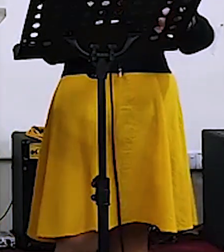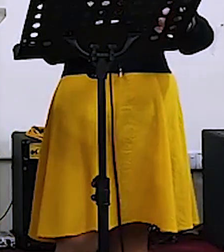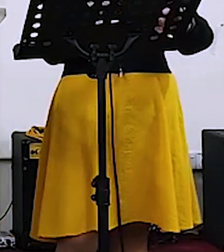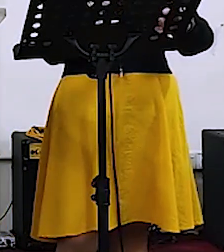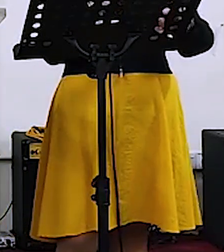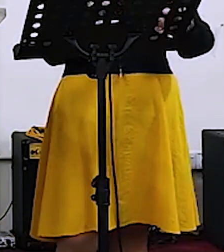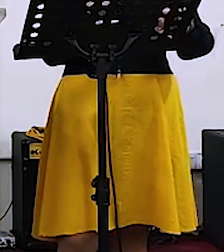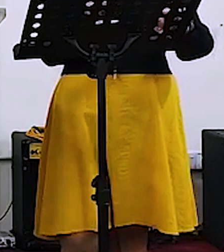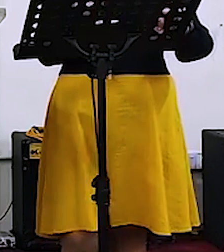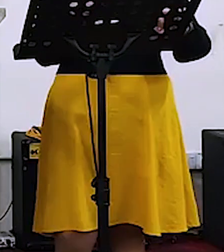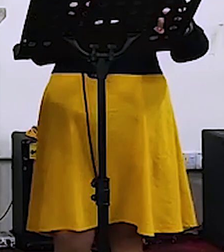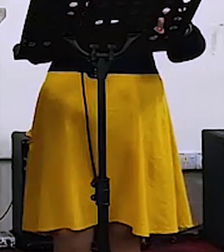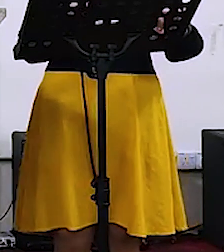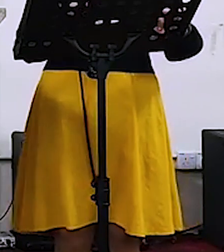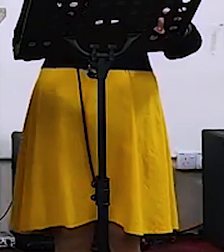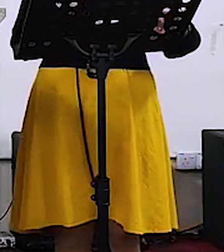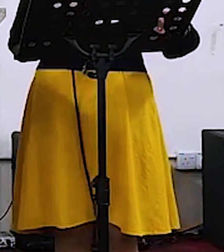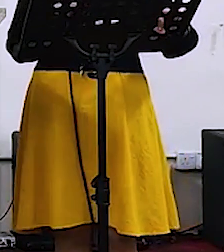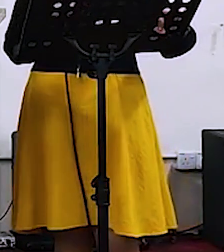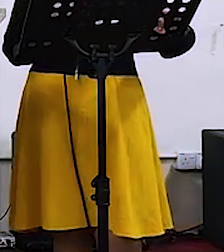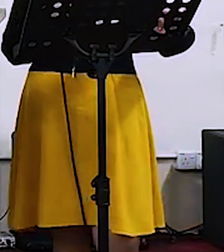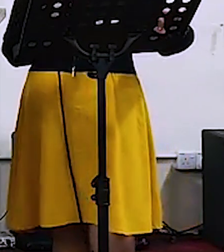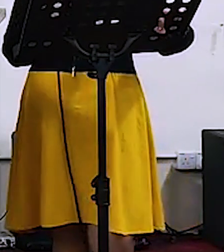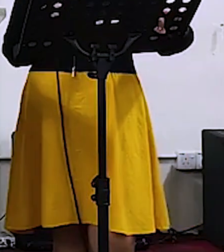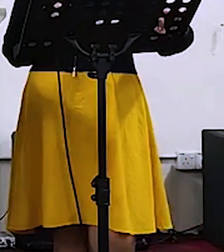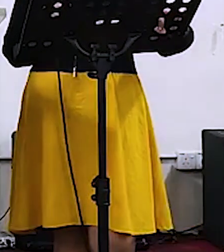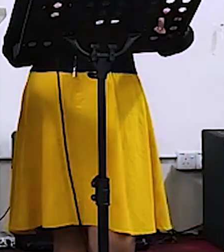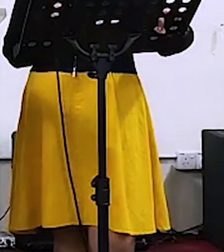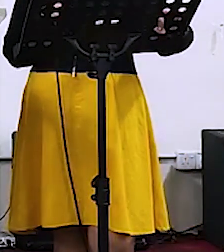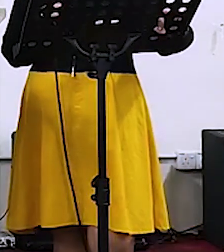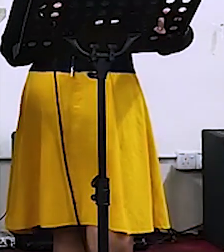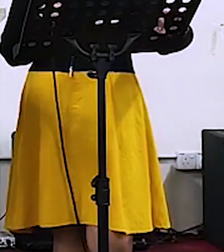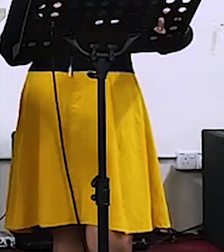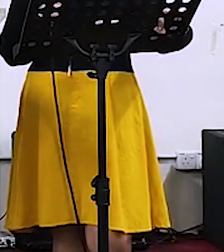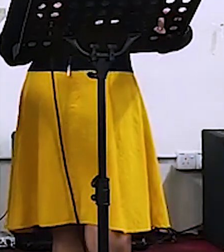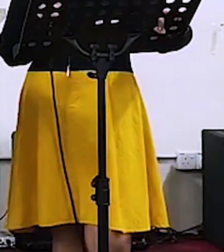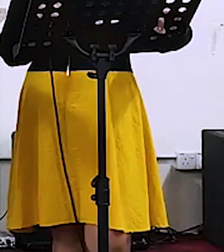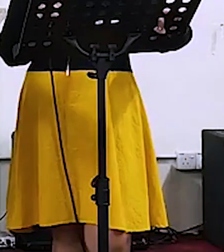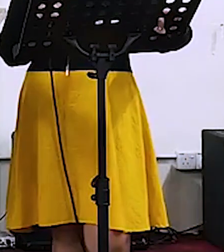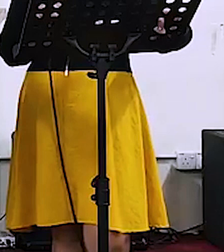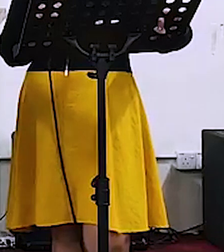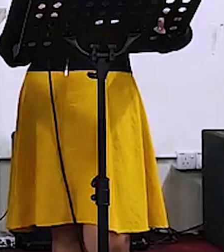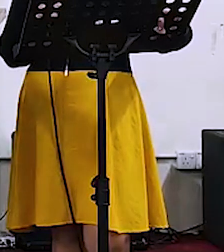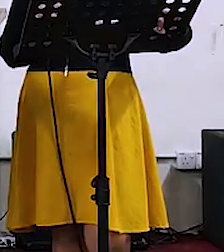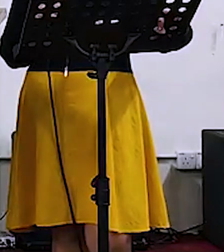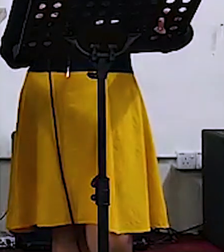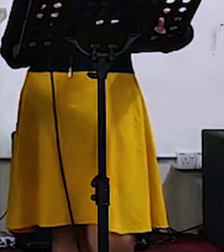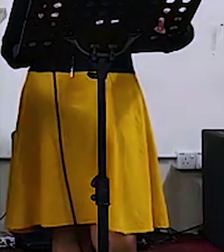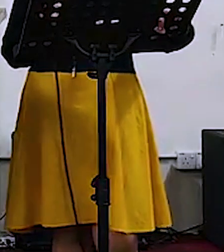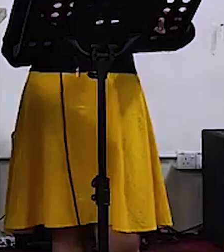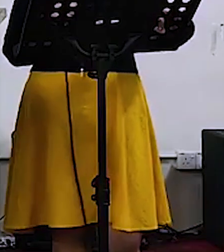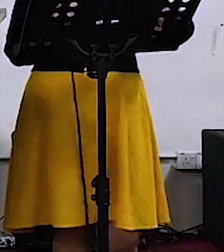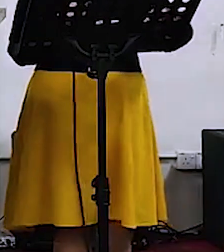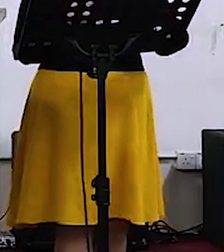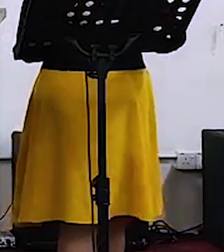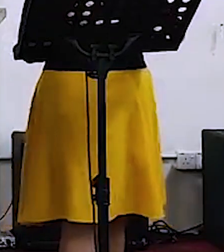继续的跟以前一样。 You know how sometimes you go, you enter into the presence of someone significant, someone outstanding, and you go